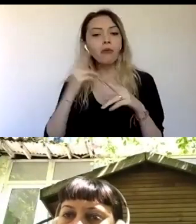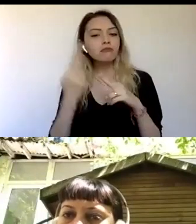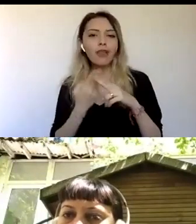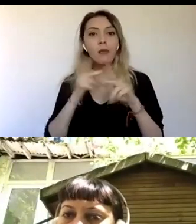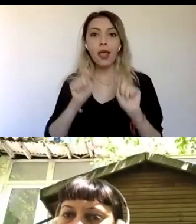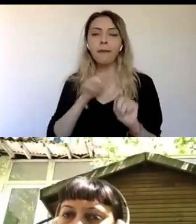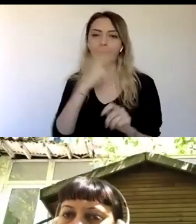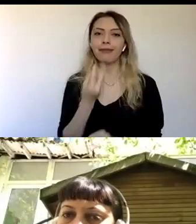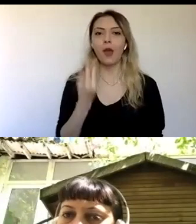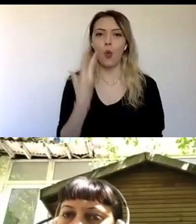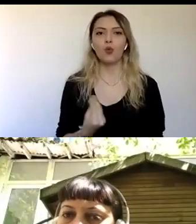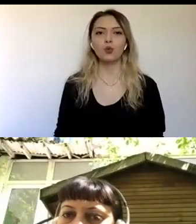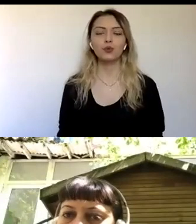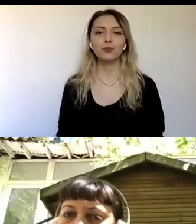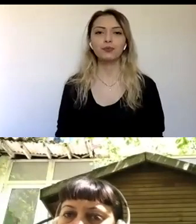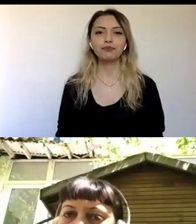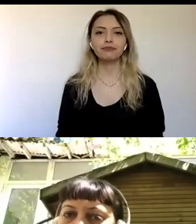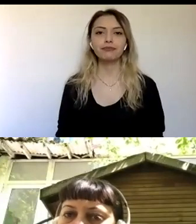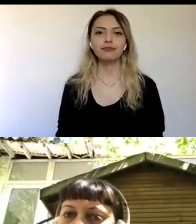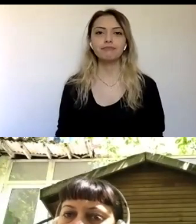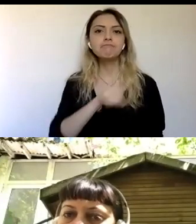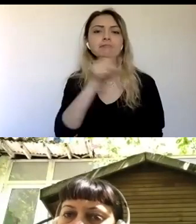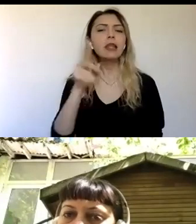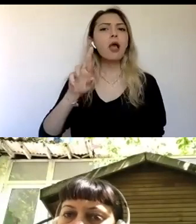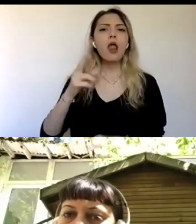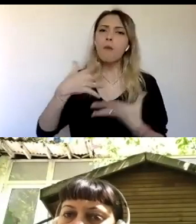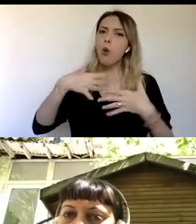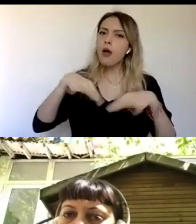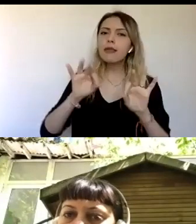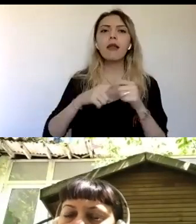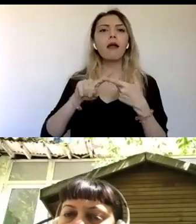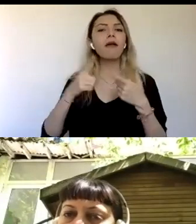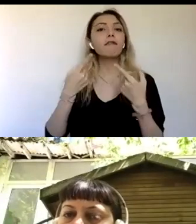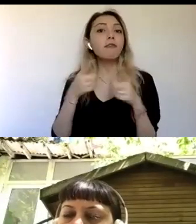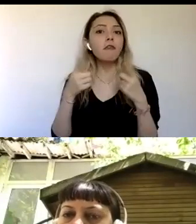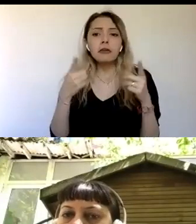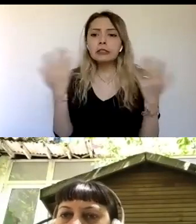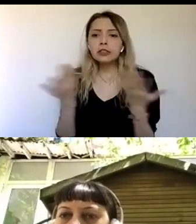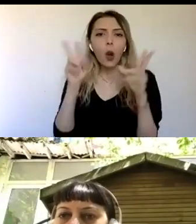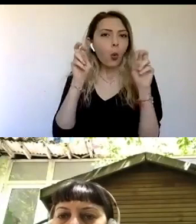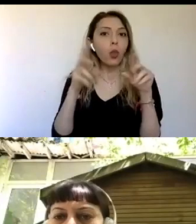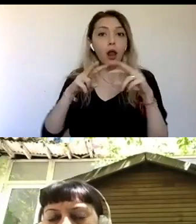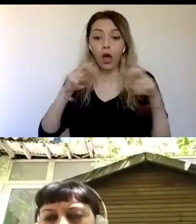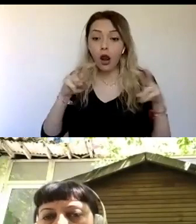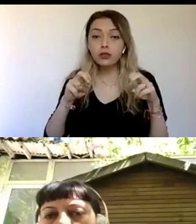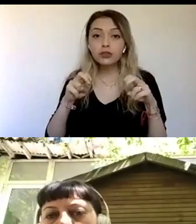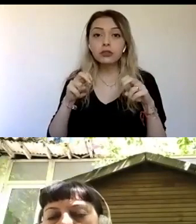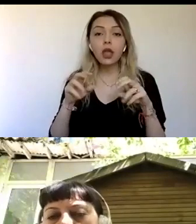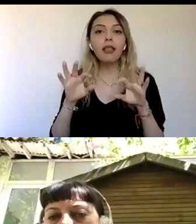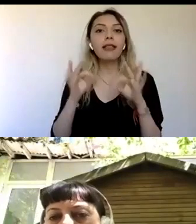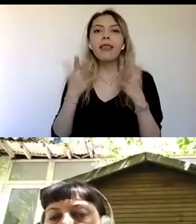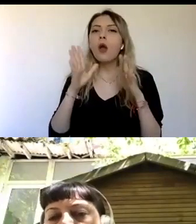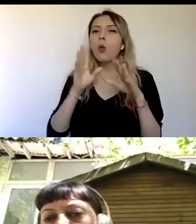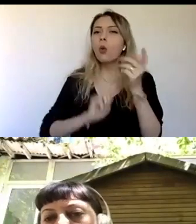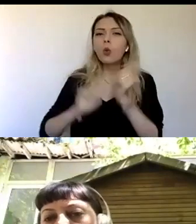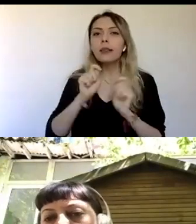takım çalışmaları raporlarken ya da araştırırken çok işimize yarayacak bir sürü araç olduğunu göstermek istiyorum. En temel